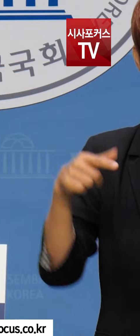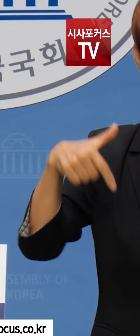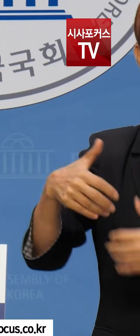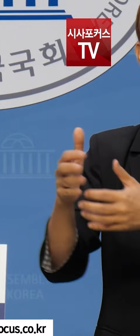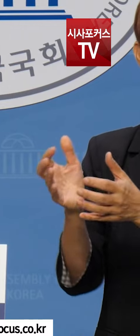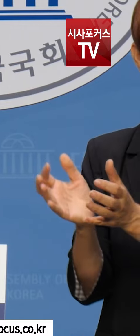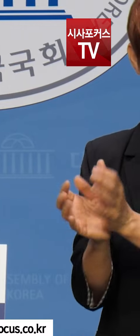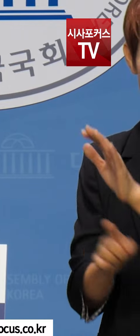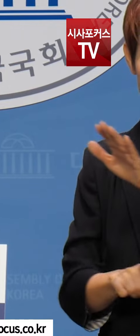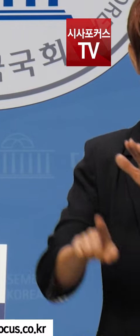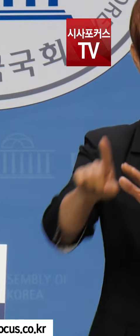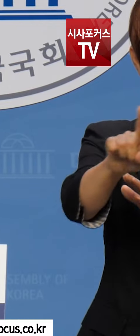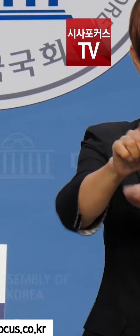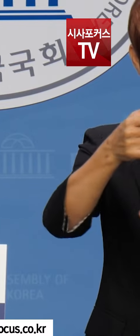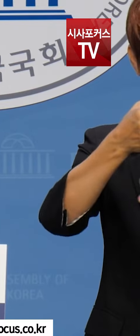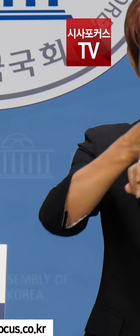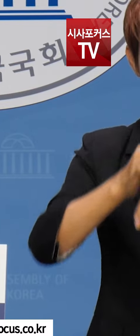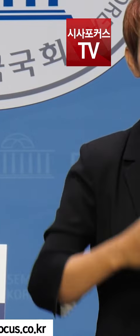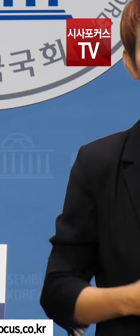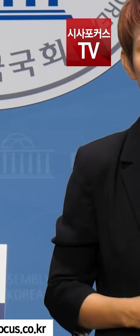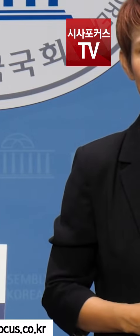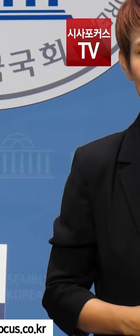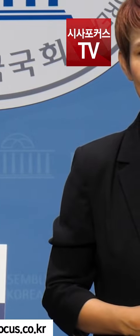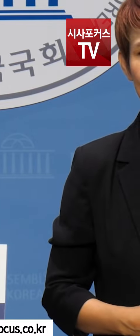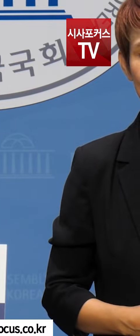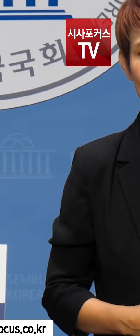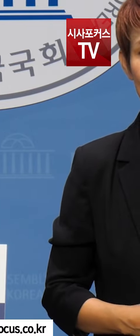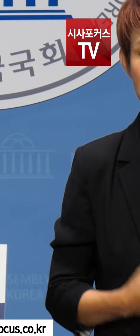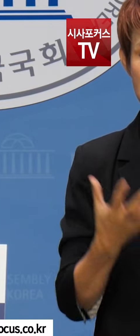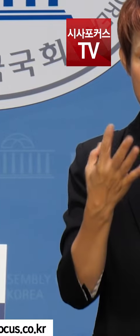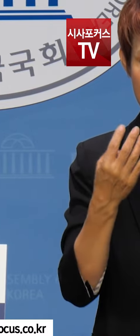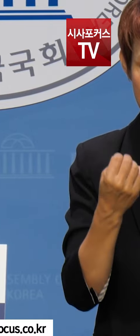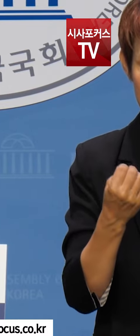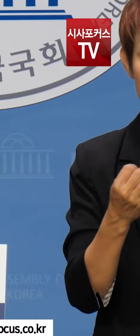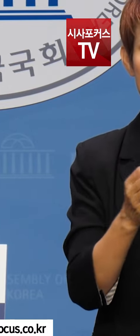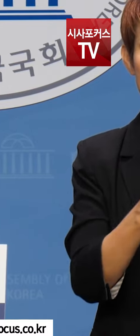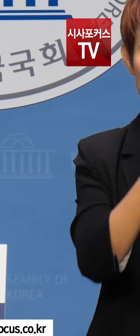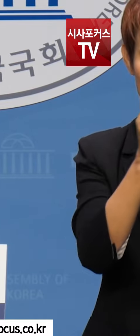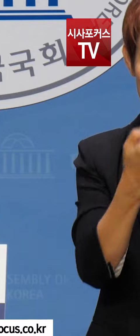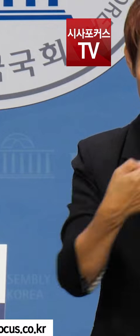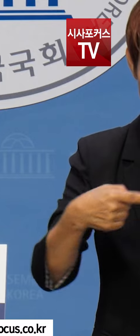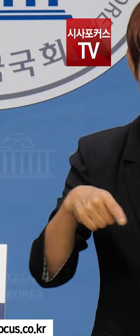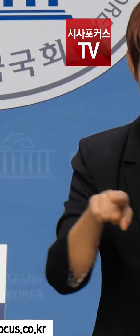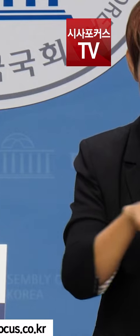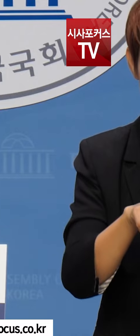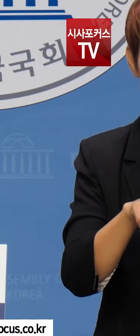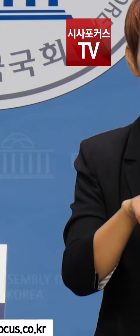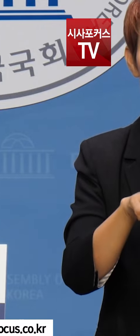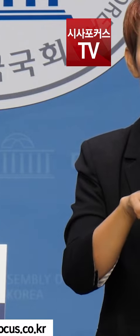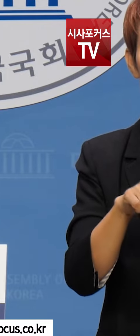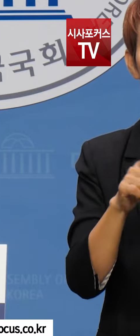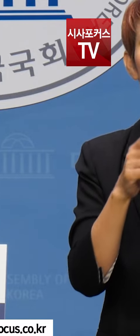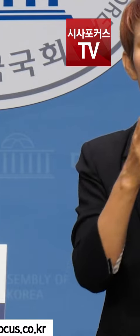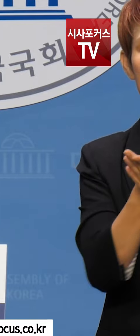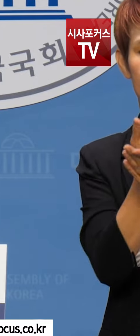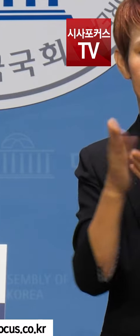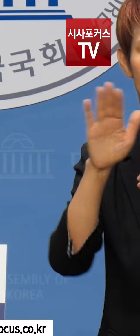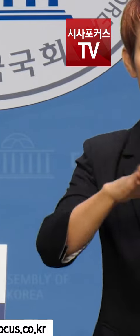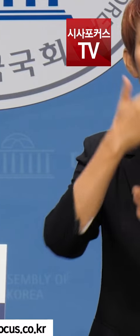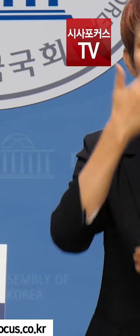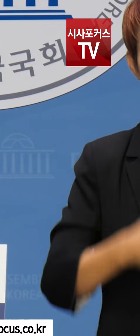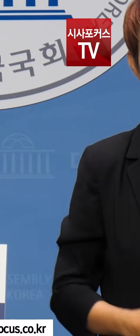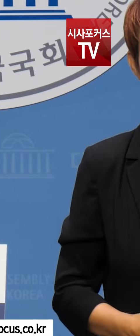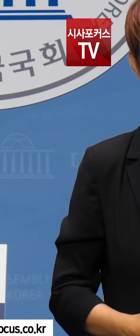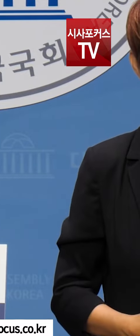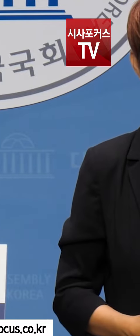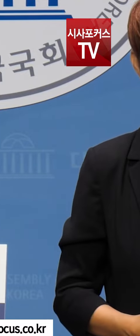조국혁신당이 앞장서겠습니다. 더 많은 시민들과 함께 개헌은 가능합니다.